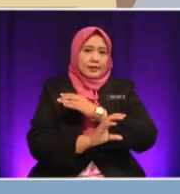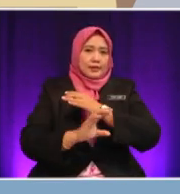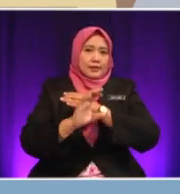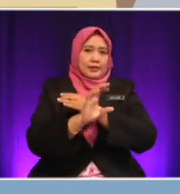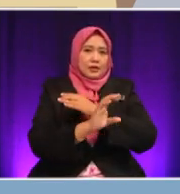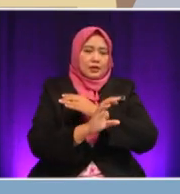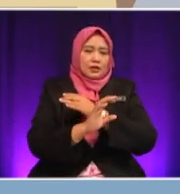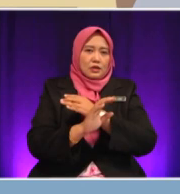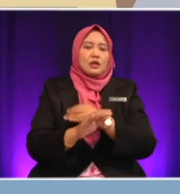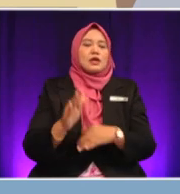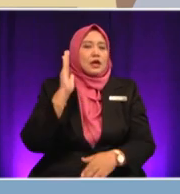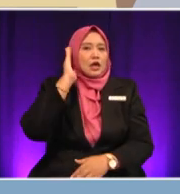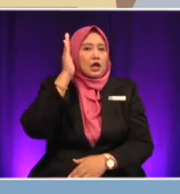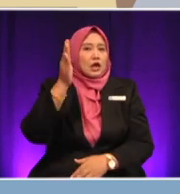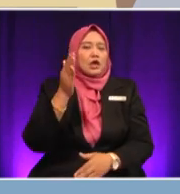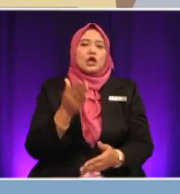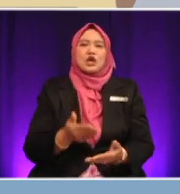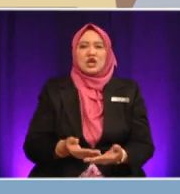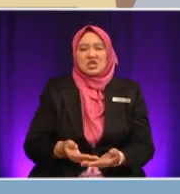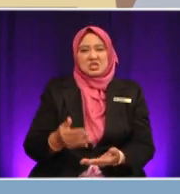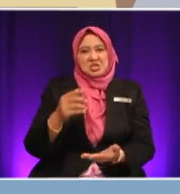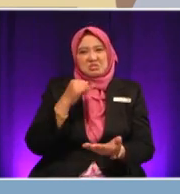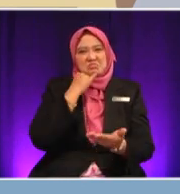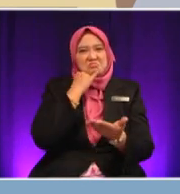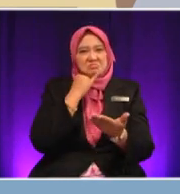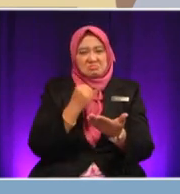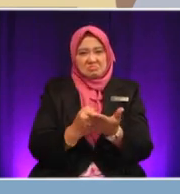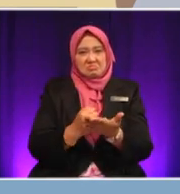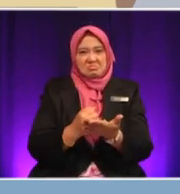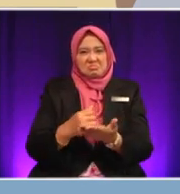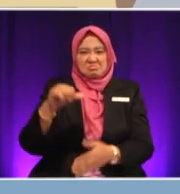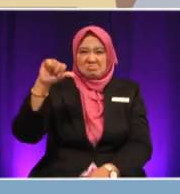sebagai negara yang tidak beretika tidak beretika